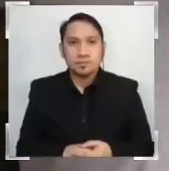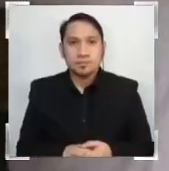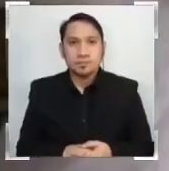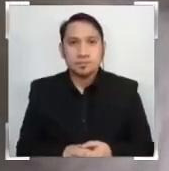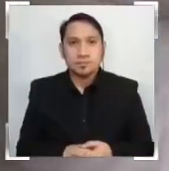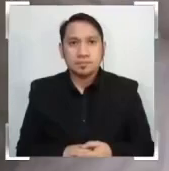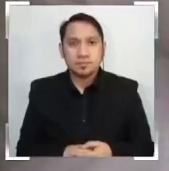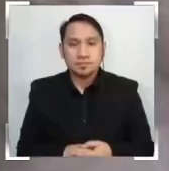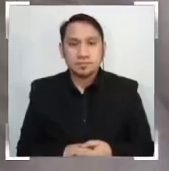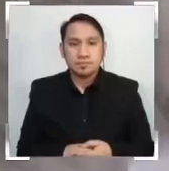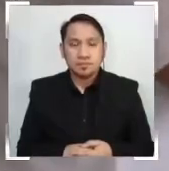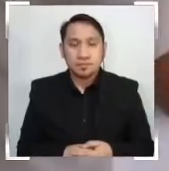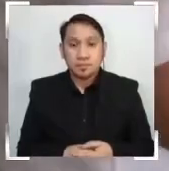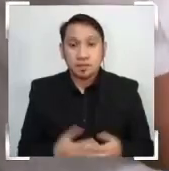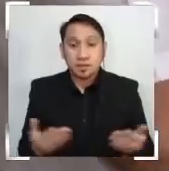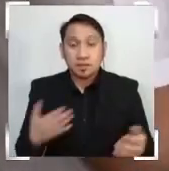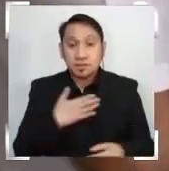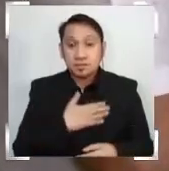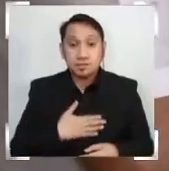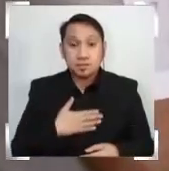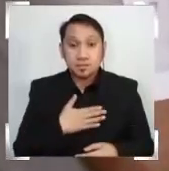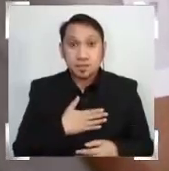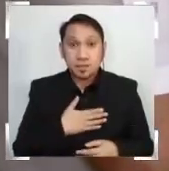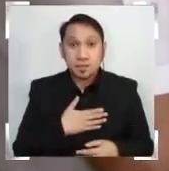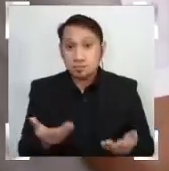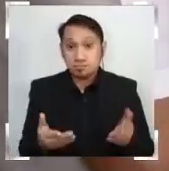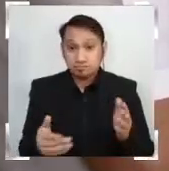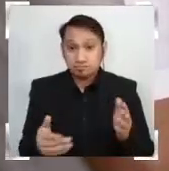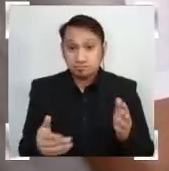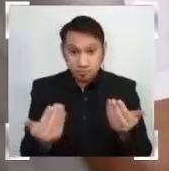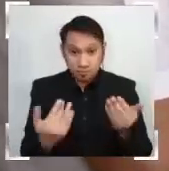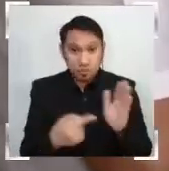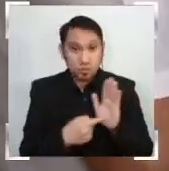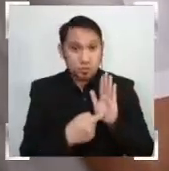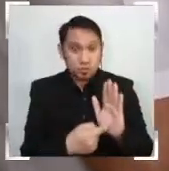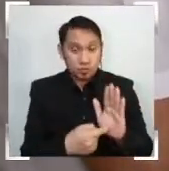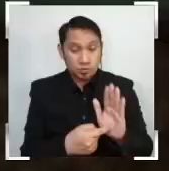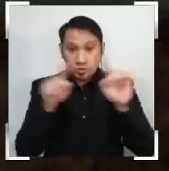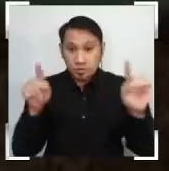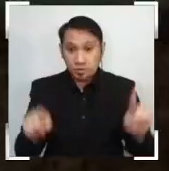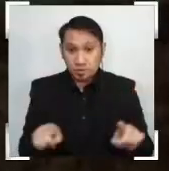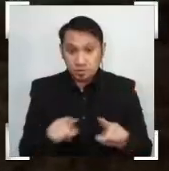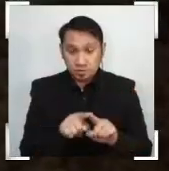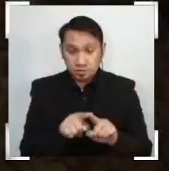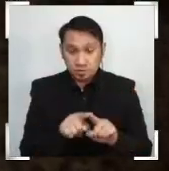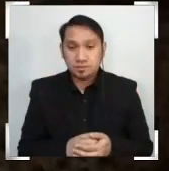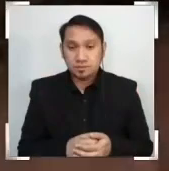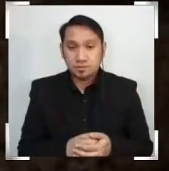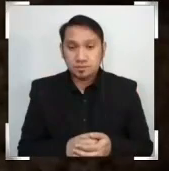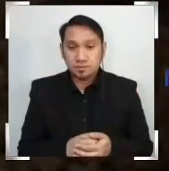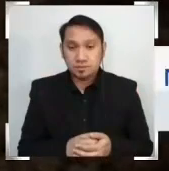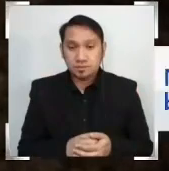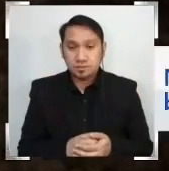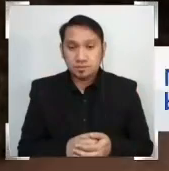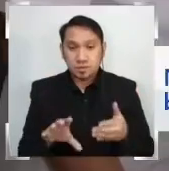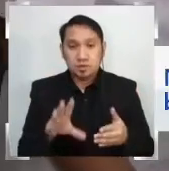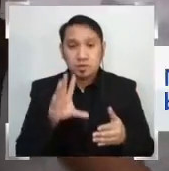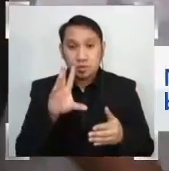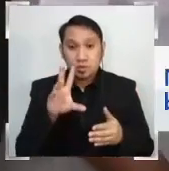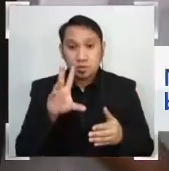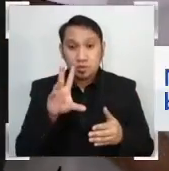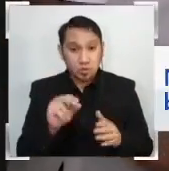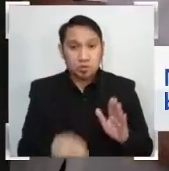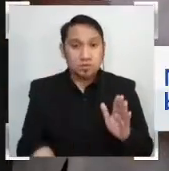Kayo rin po, pakilabas na rin yung mga vaccinated card. Umiiral na ang no vaccination card, no ride policy sa bus terminal na